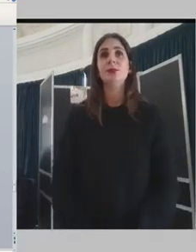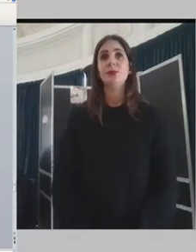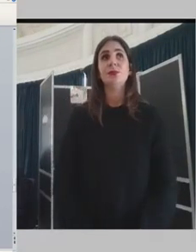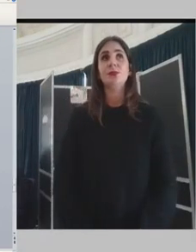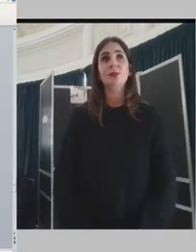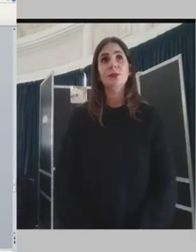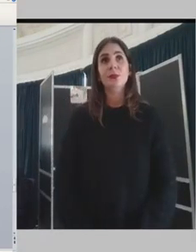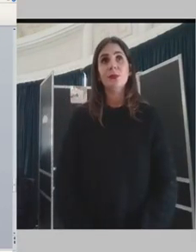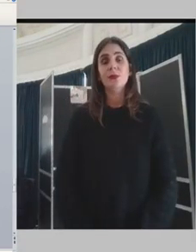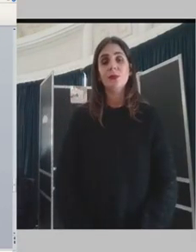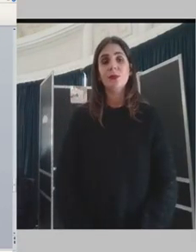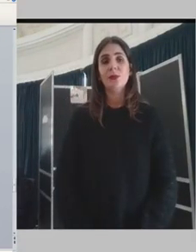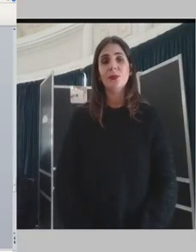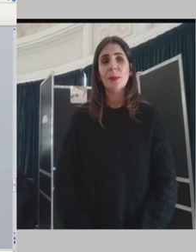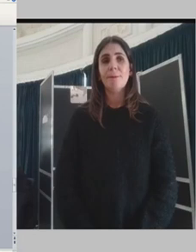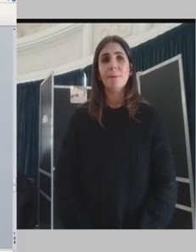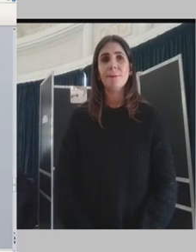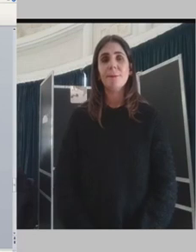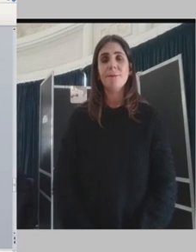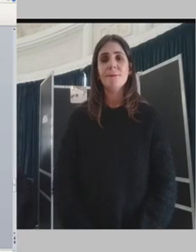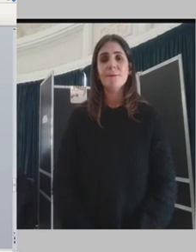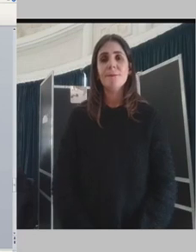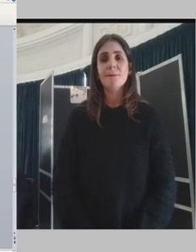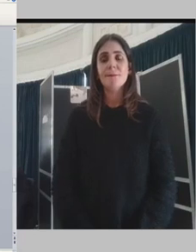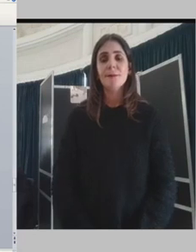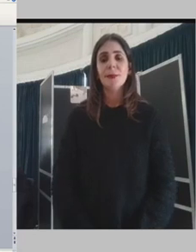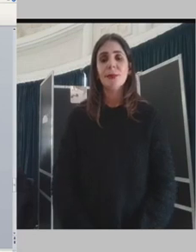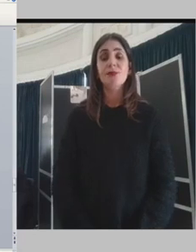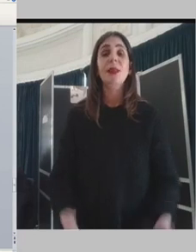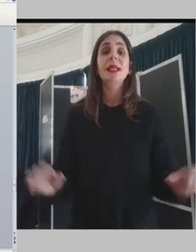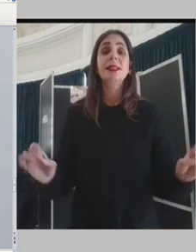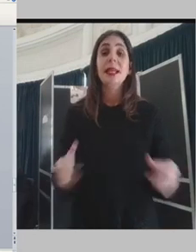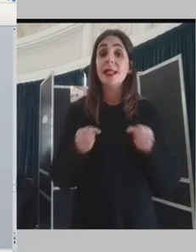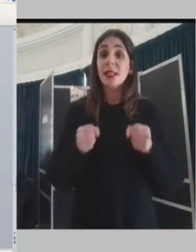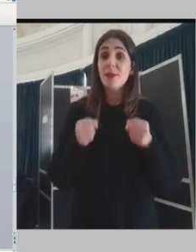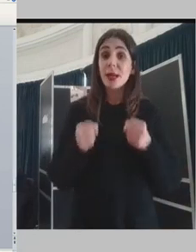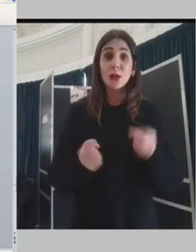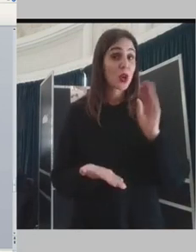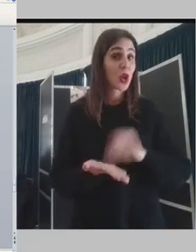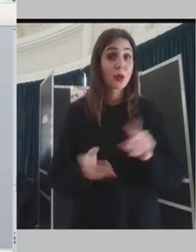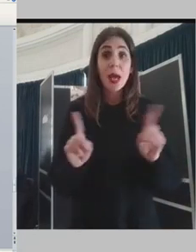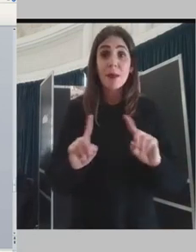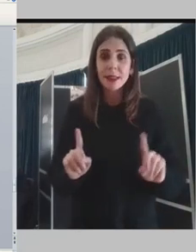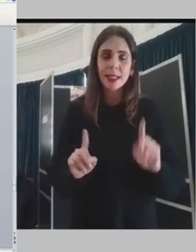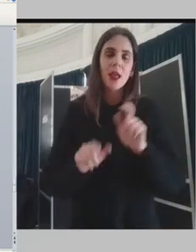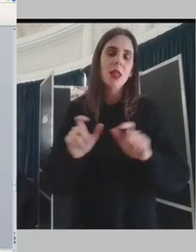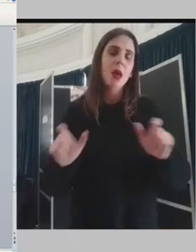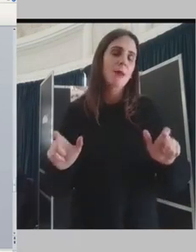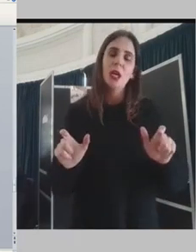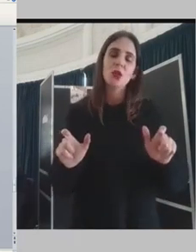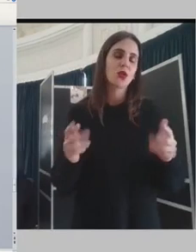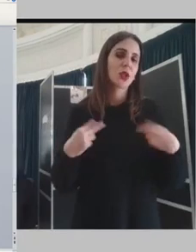sopravvissuti dove il defibrillatore non era presente. E questo vi dà